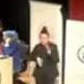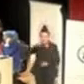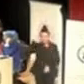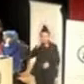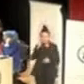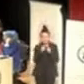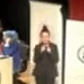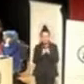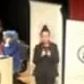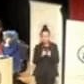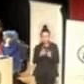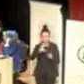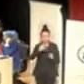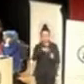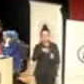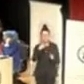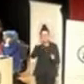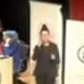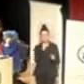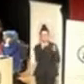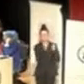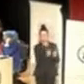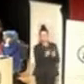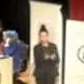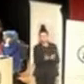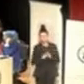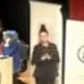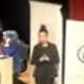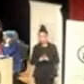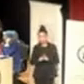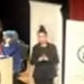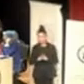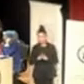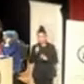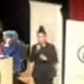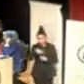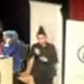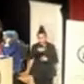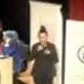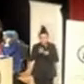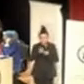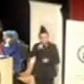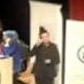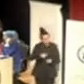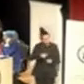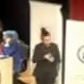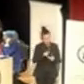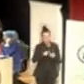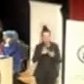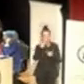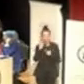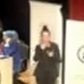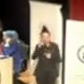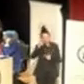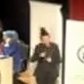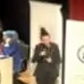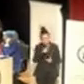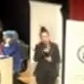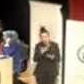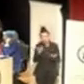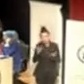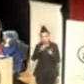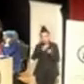sahip engel grubu diyebiliriz işitme engelliler için. Onların da eğitim hakkı, okuma hakkı gibi pek çok hakları